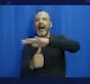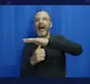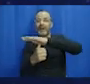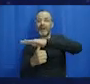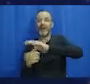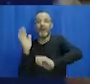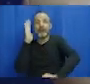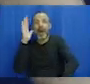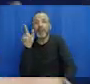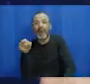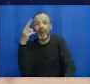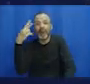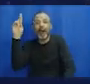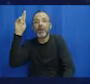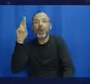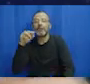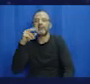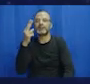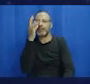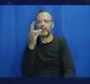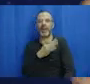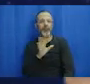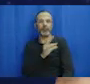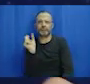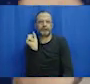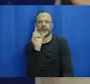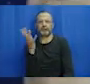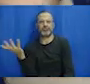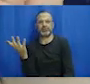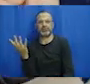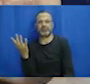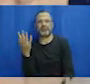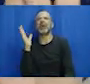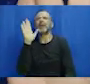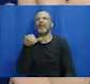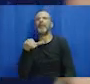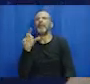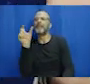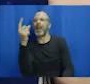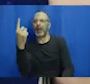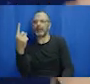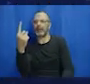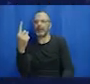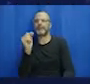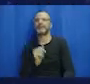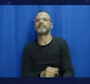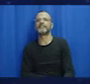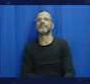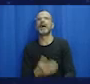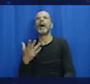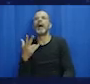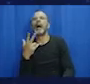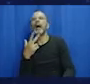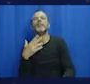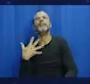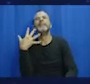بهذه الفكرة. لاحظ التطرف الموجود فيش إشي مفاجئ ما ولا أقوله حتى نجابه. الكلمة وحيدة الكلمة أخيرة كيف نجابه